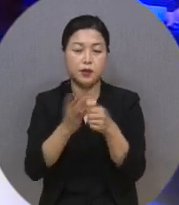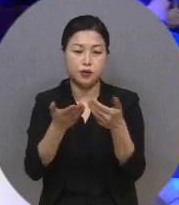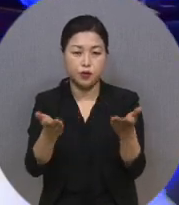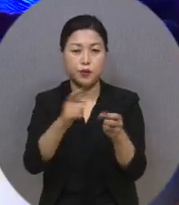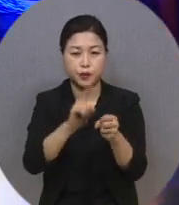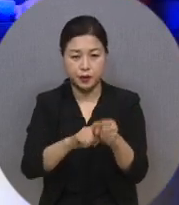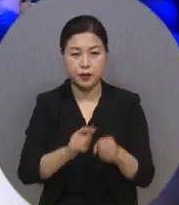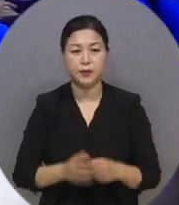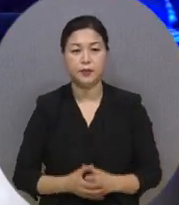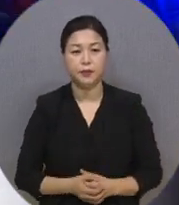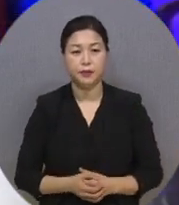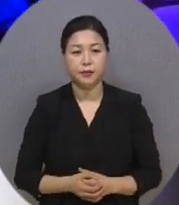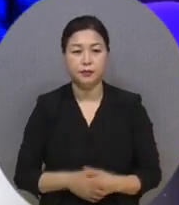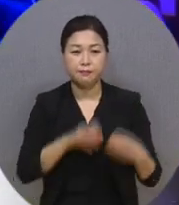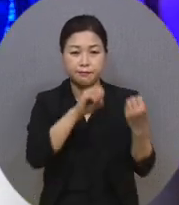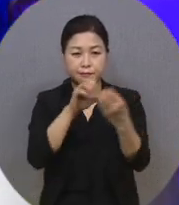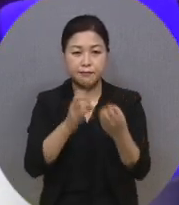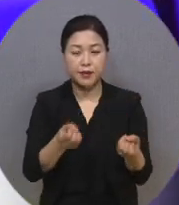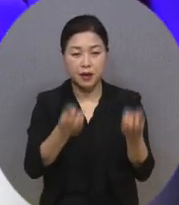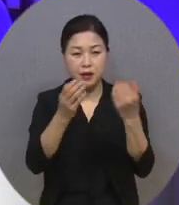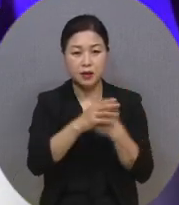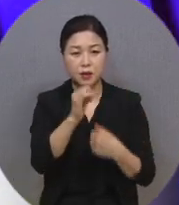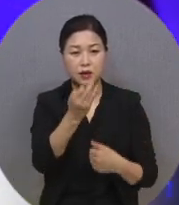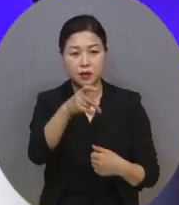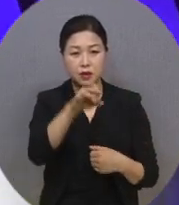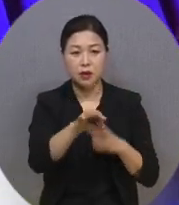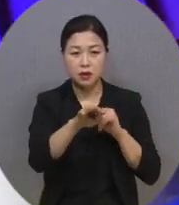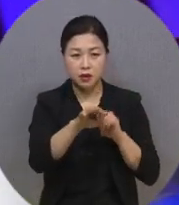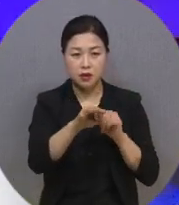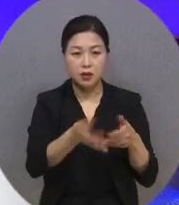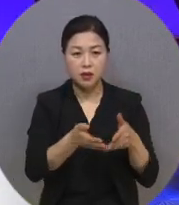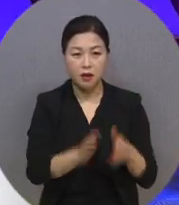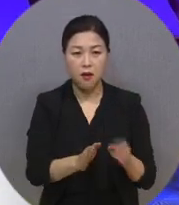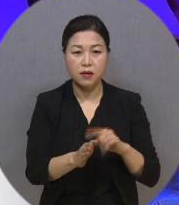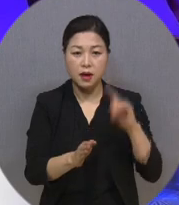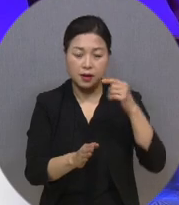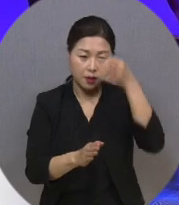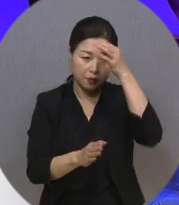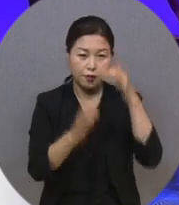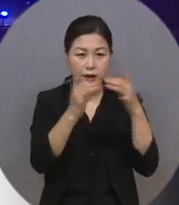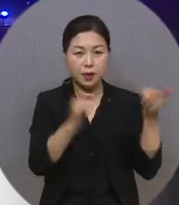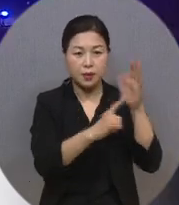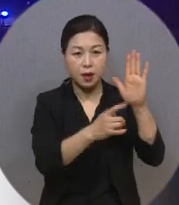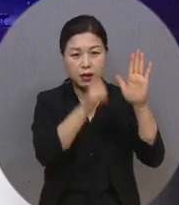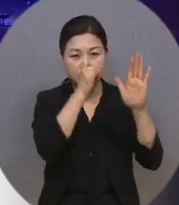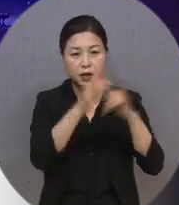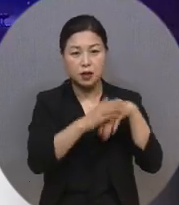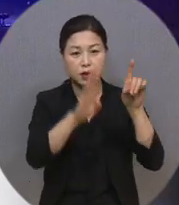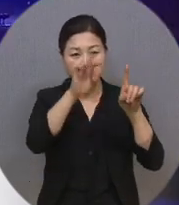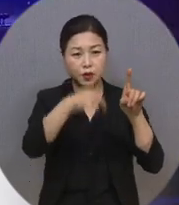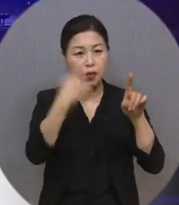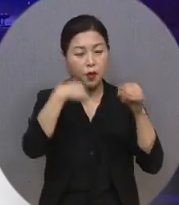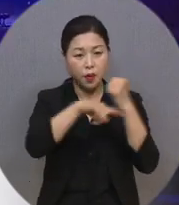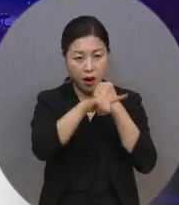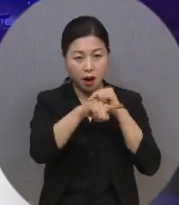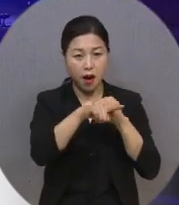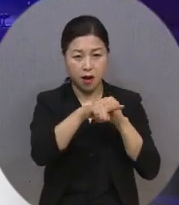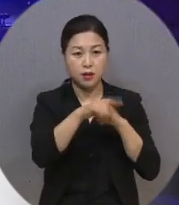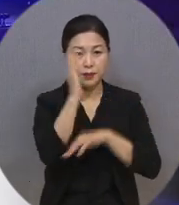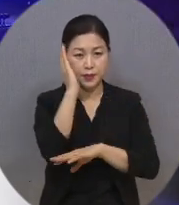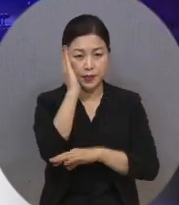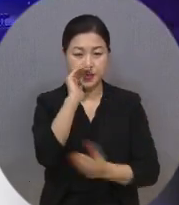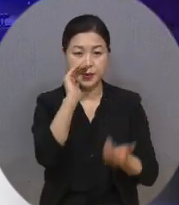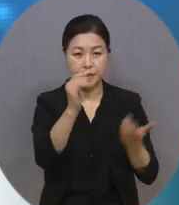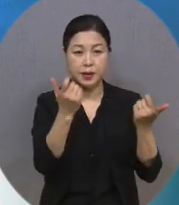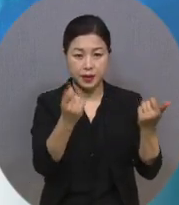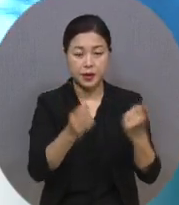마련됐습니다. 토크 콘서트는 횡성 출신 아티스트들의 공연으로 시작했으며 1부는 과학 커뮤니케이터가 강의를